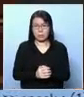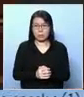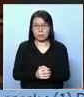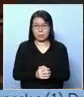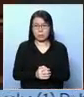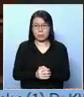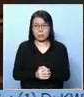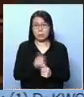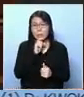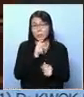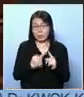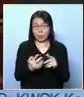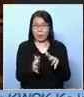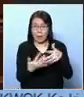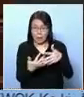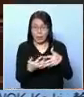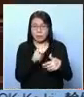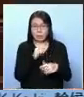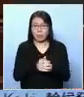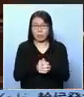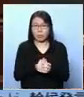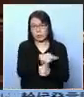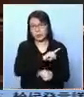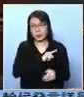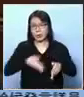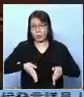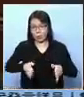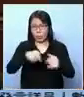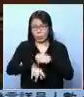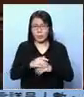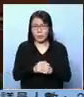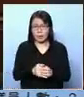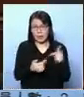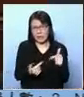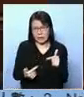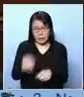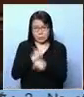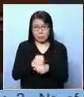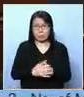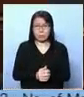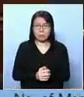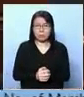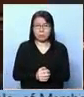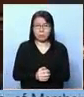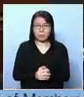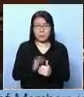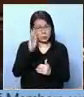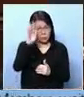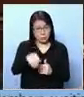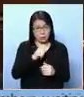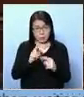仲锒铛入狱添。你哋喺呢条路上面咁样一路踩落去，风驰电掣，前边就系悬